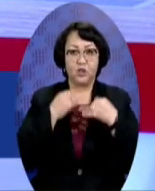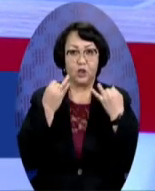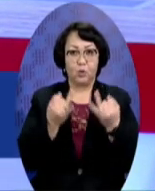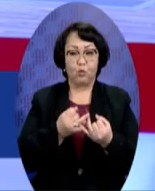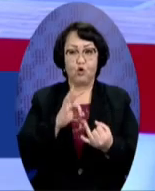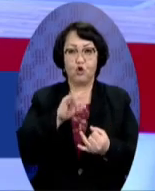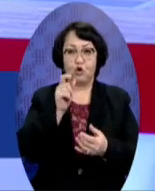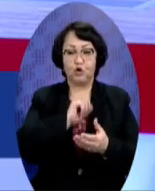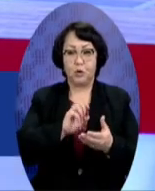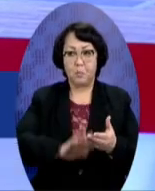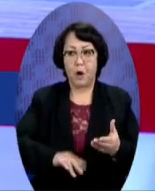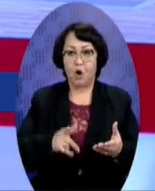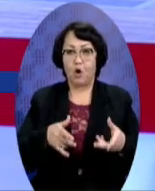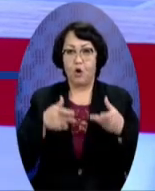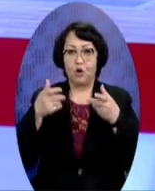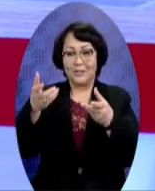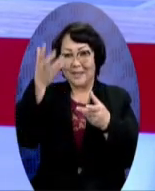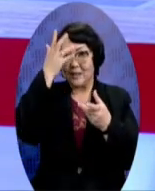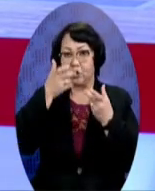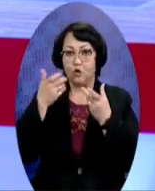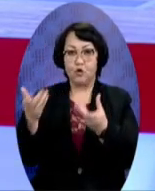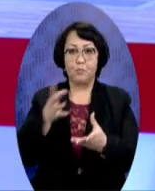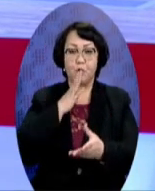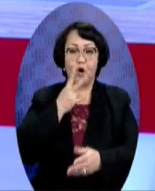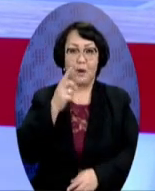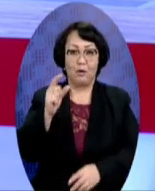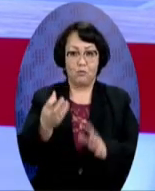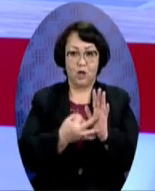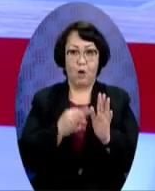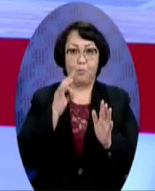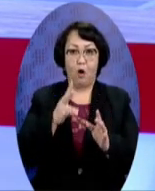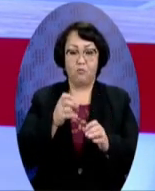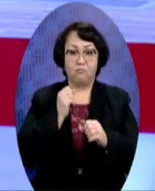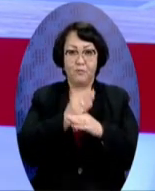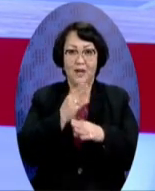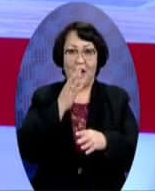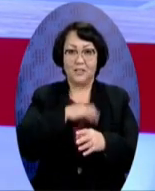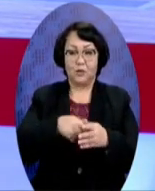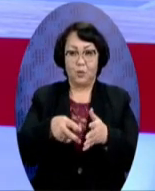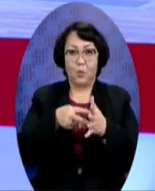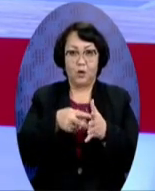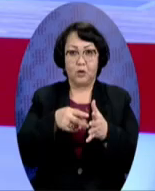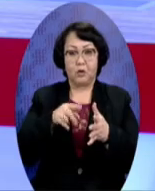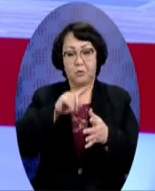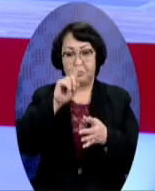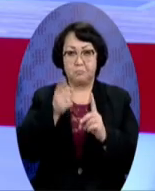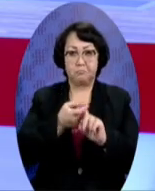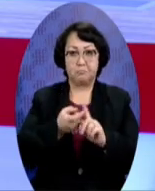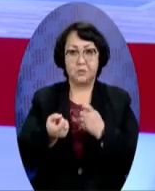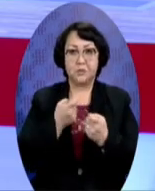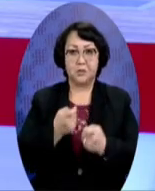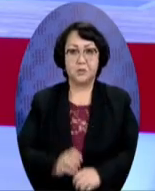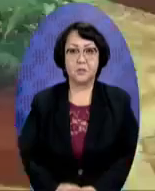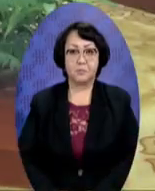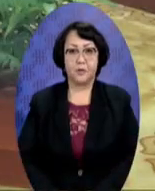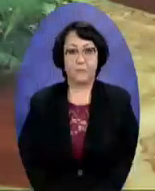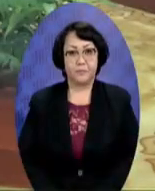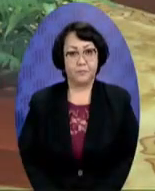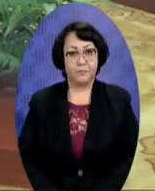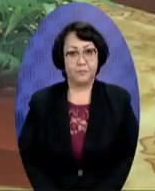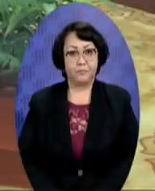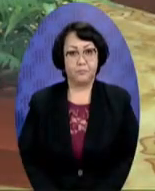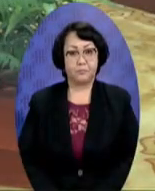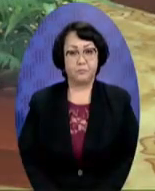төвхөр болоод байна. Мөн компани 2018 оны ноогдол ашигтай холбогдох асуудал байнгын орны хуралдаанаар яригдлаа.